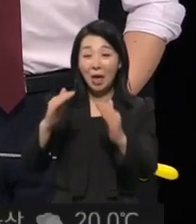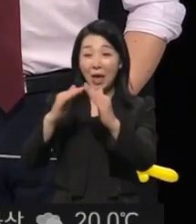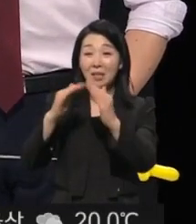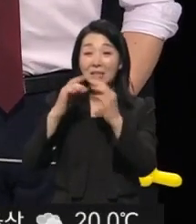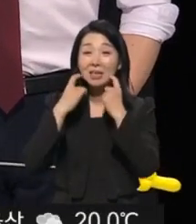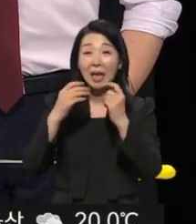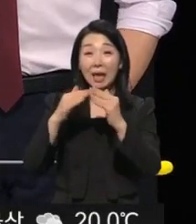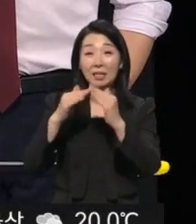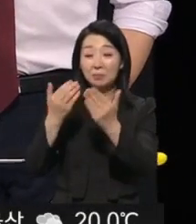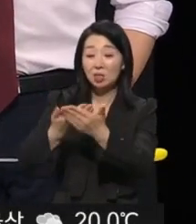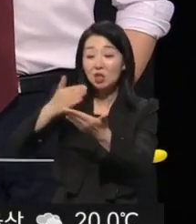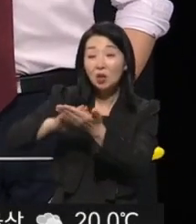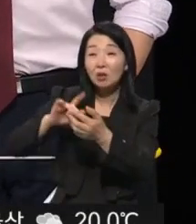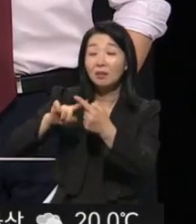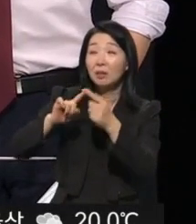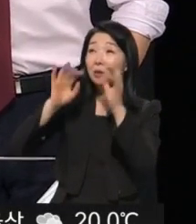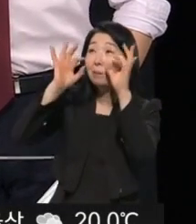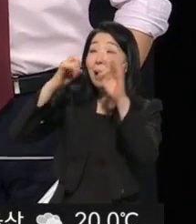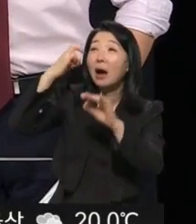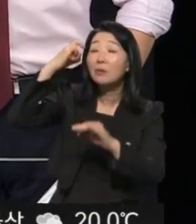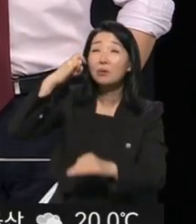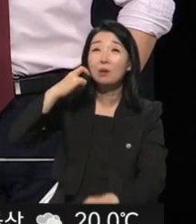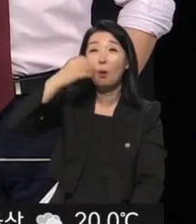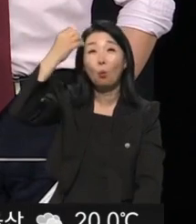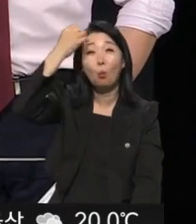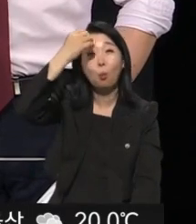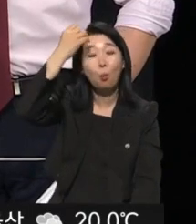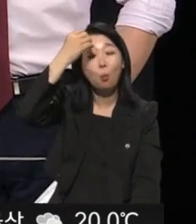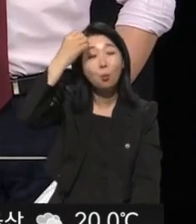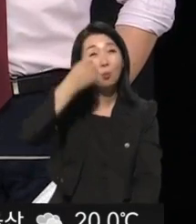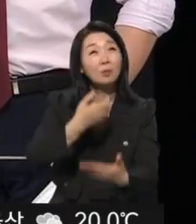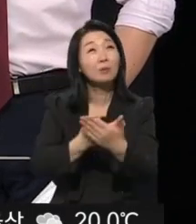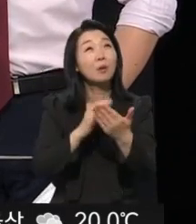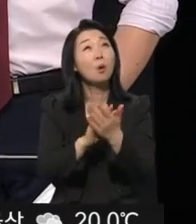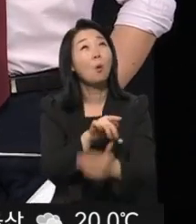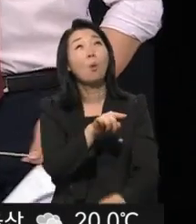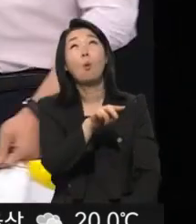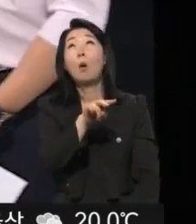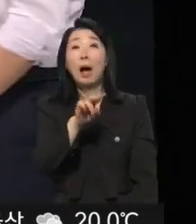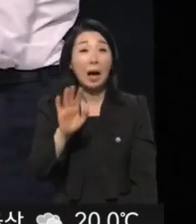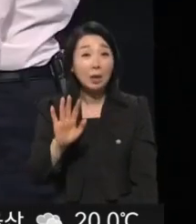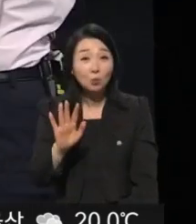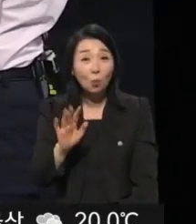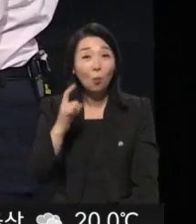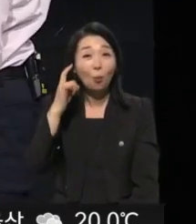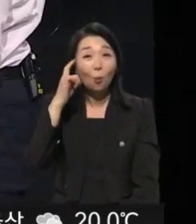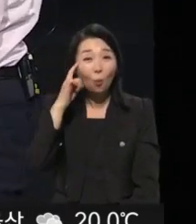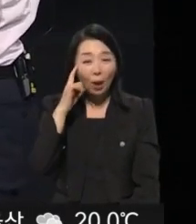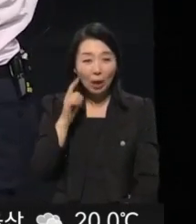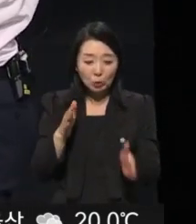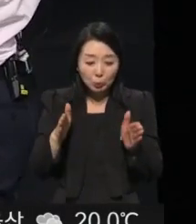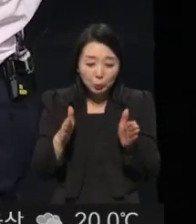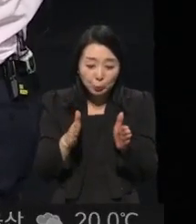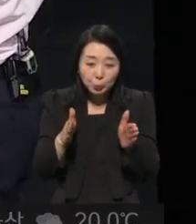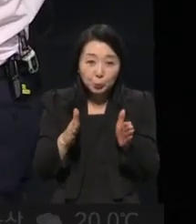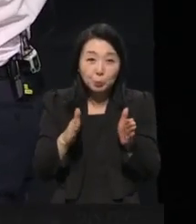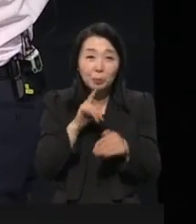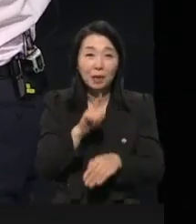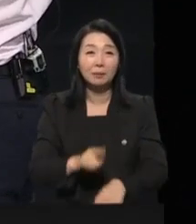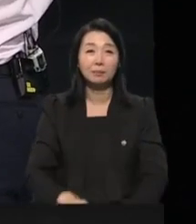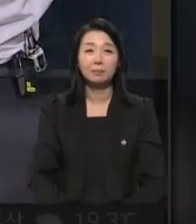인상평도 빠지지 않았는데요. 이 초호화 럭셔리 인테리어라는 세간의 추측과는 달리 이 미니멀리즘에 충실했다고